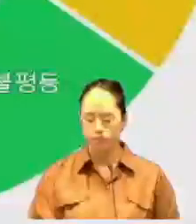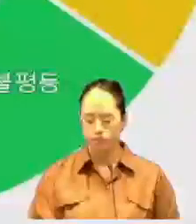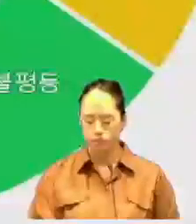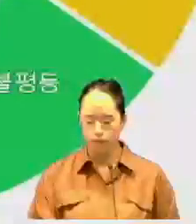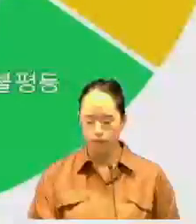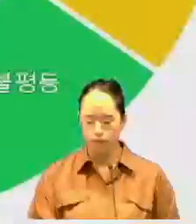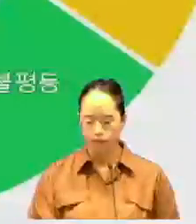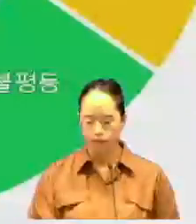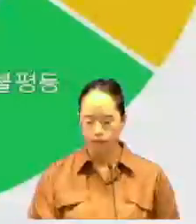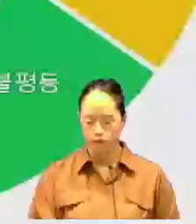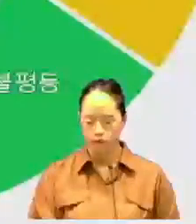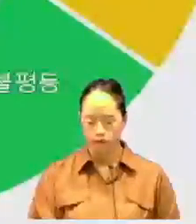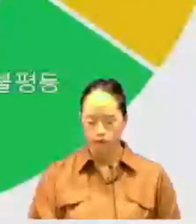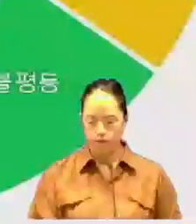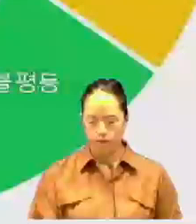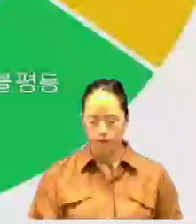魂。